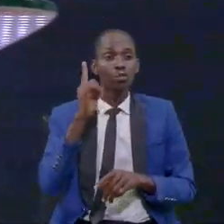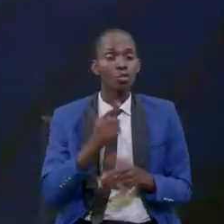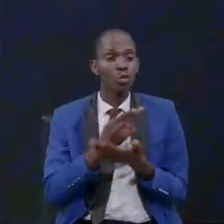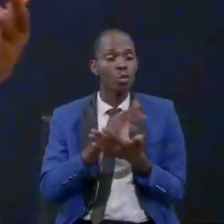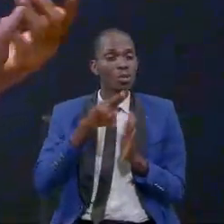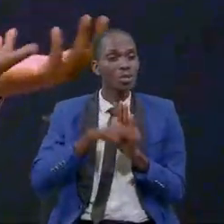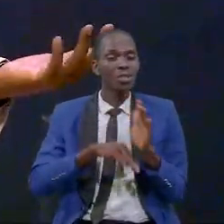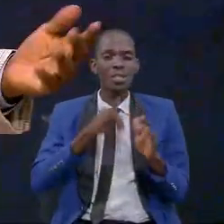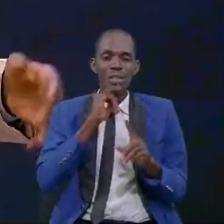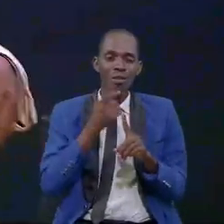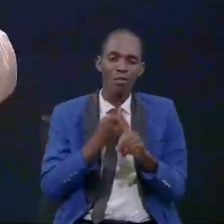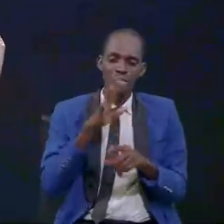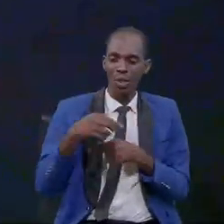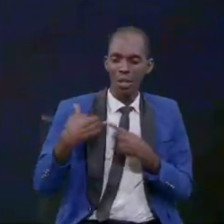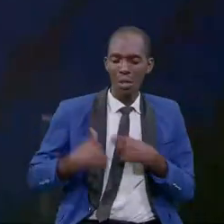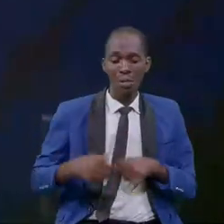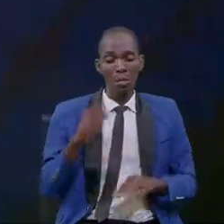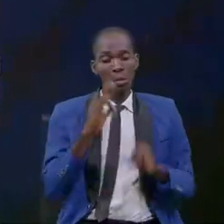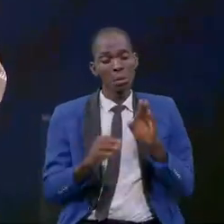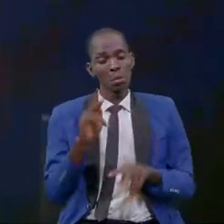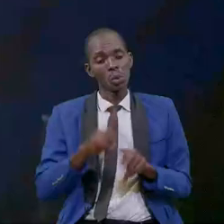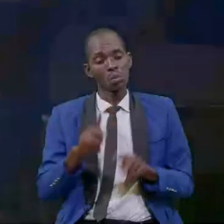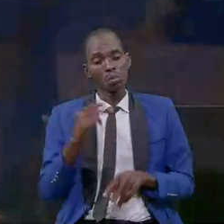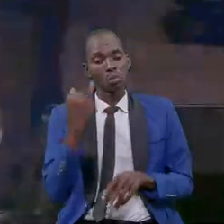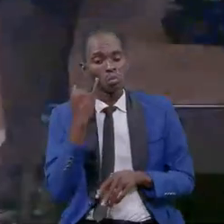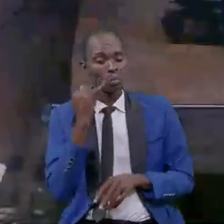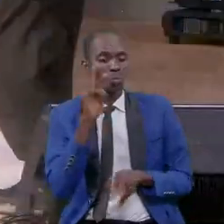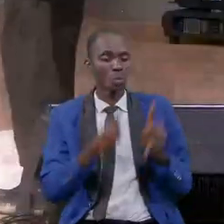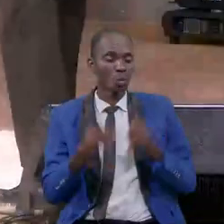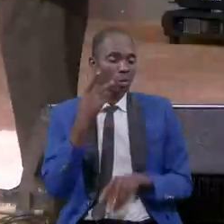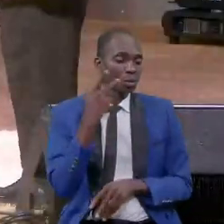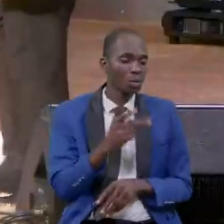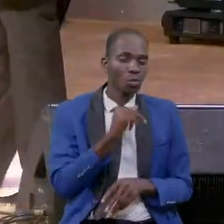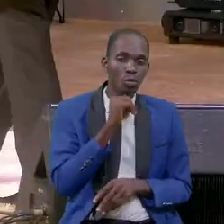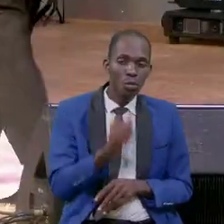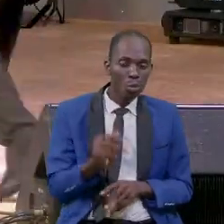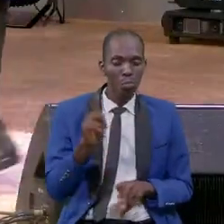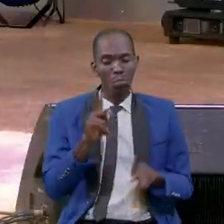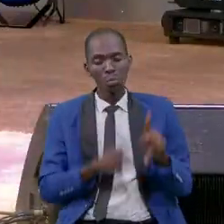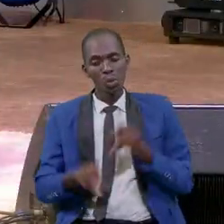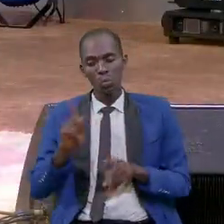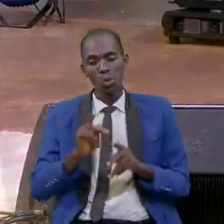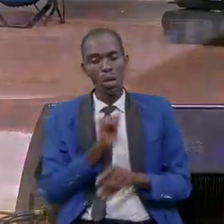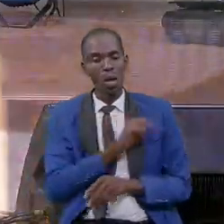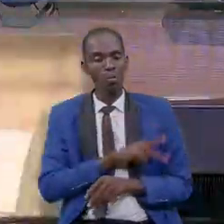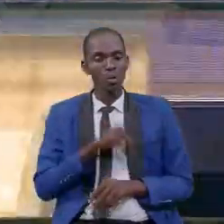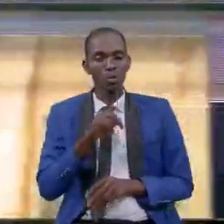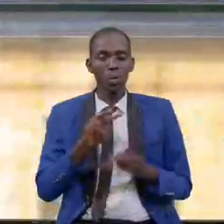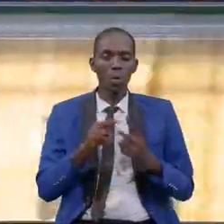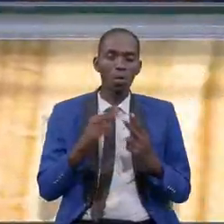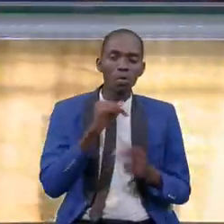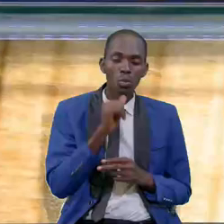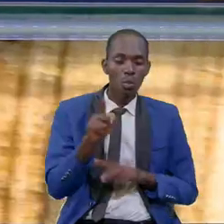Mais la vraie sainteté est du cœur. Que les gens vous voient, qu'ils vous apprécient ou pas, que les